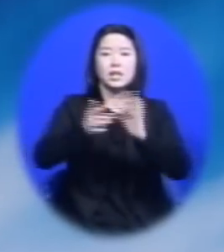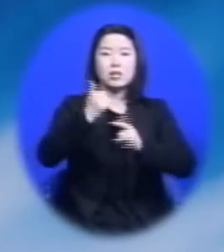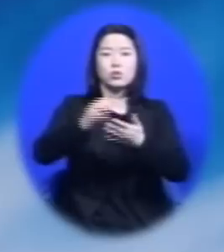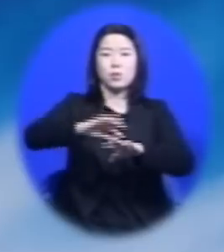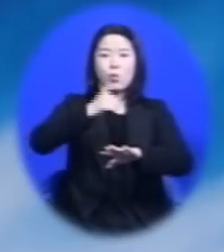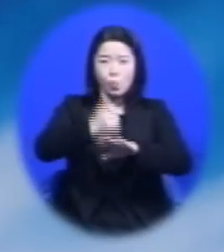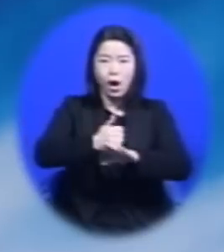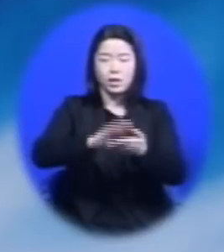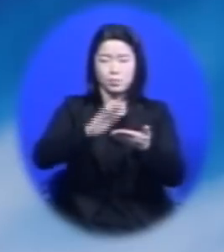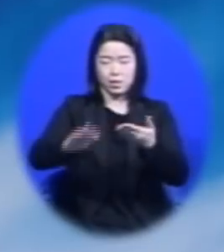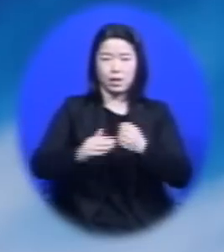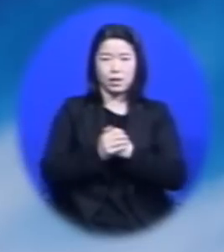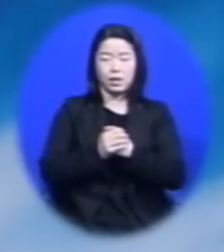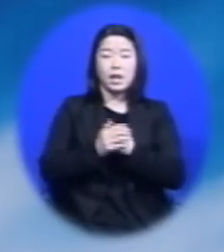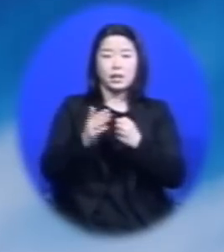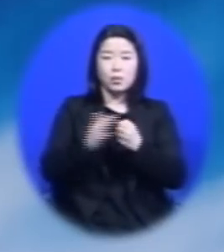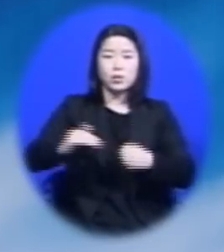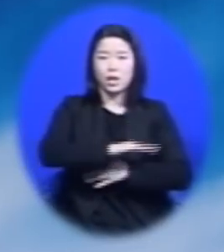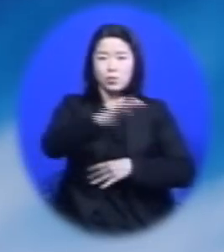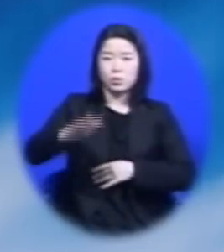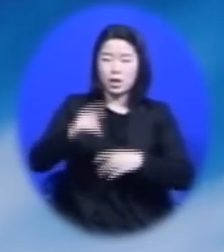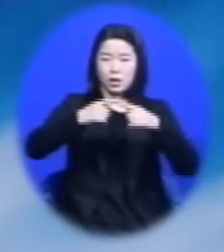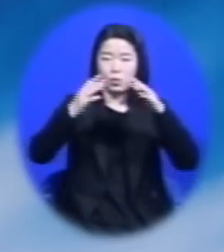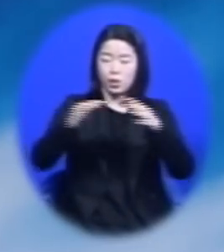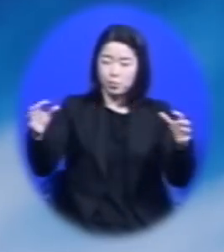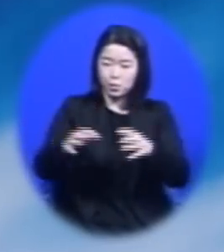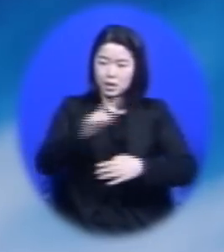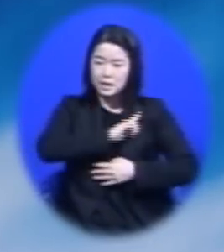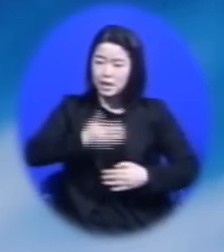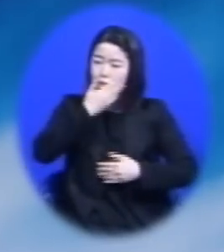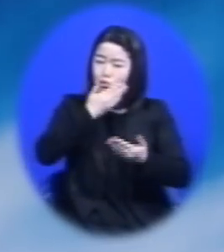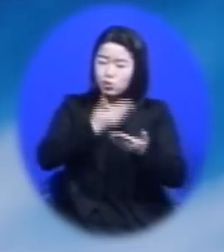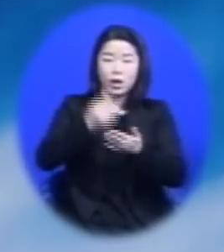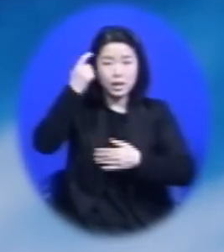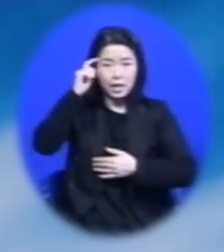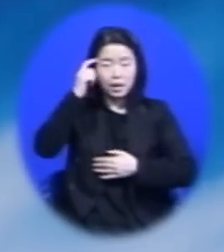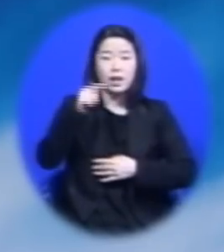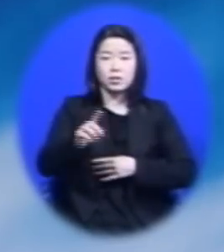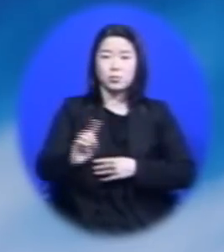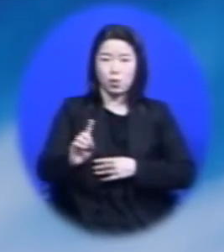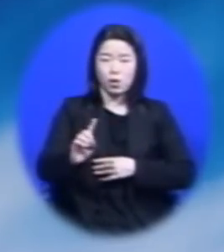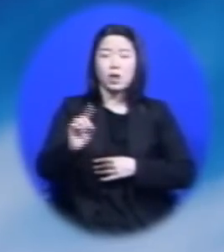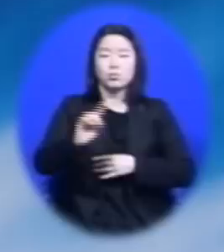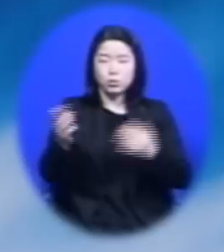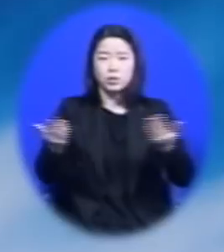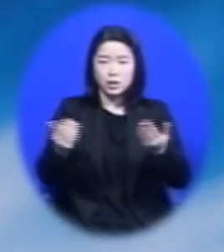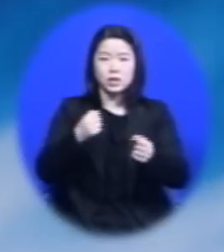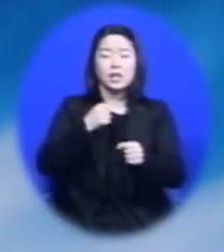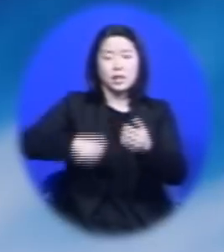왕이요 그러므로 우리가 교회에 모여서 제일 중요하게 생각해야 될 것은 무슨 일을 하든지 무슨